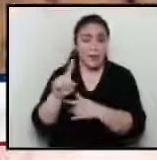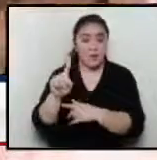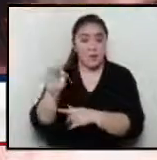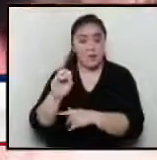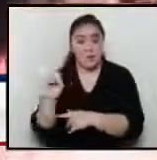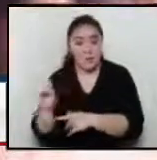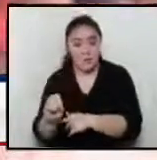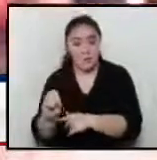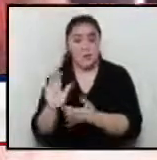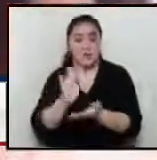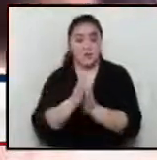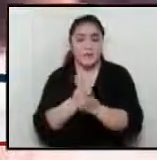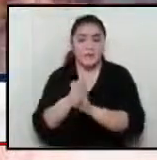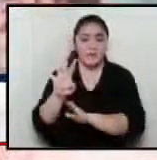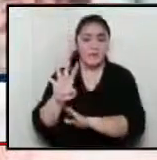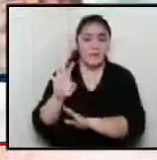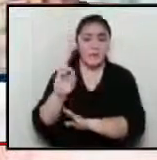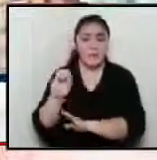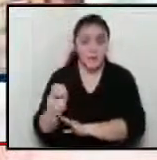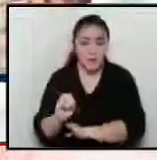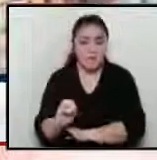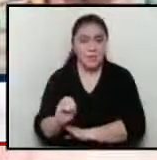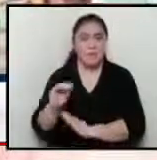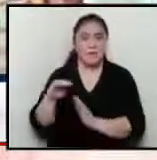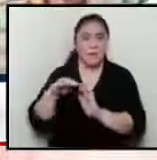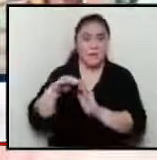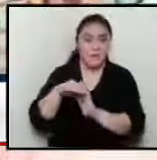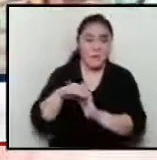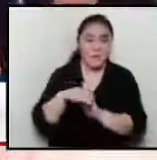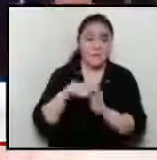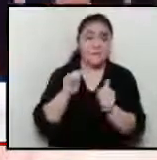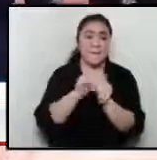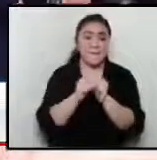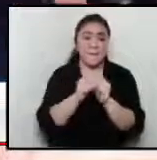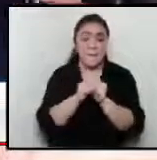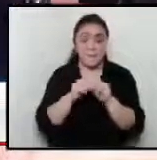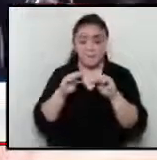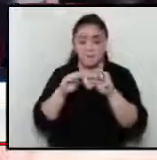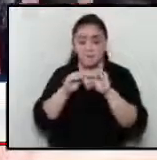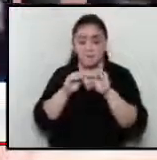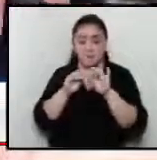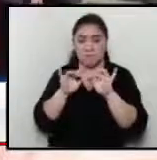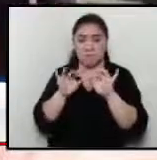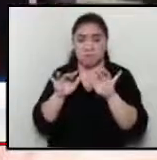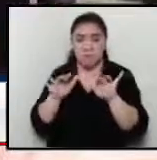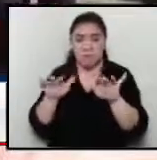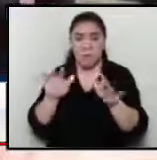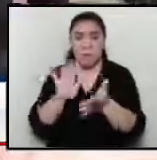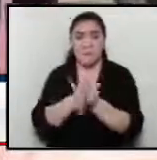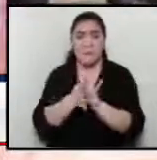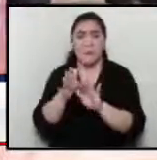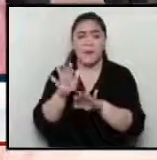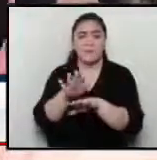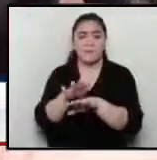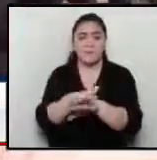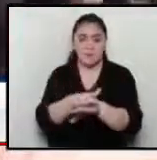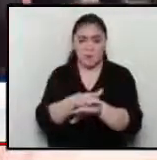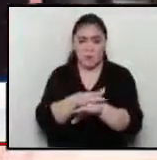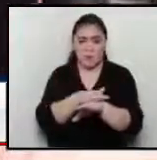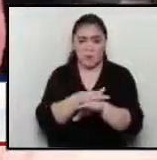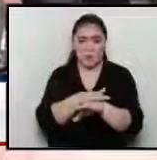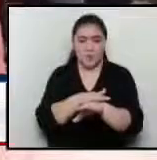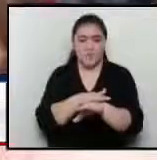4%. It means that bumabagal na ang transmission, no? In NCR, and we know NCR carries